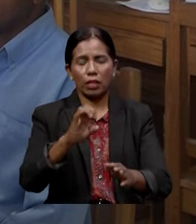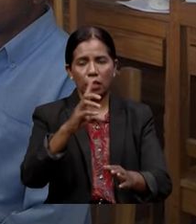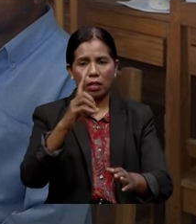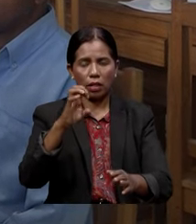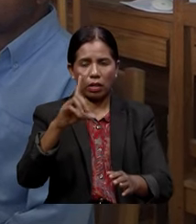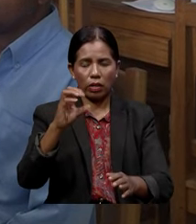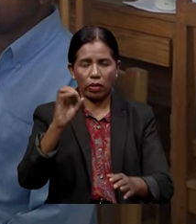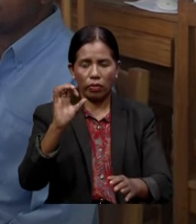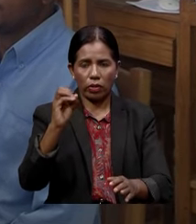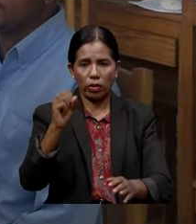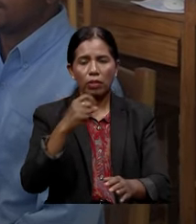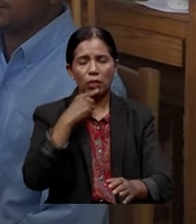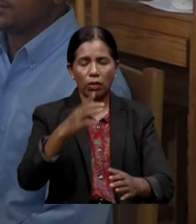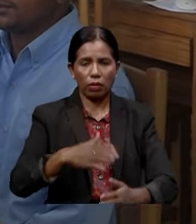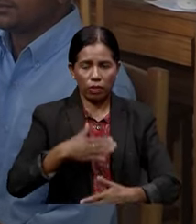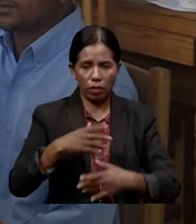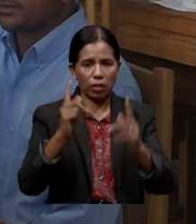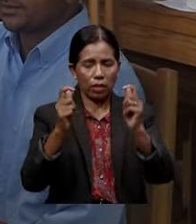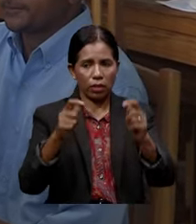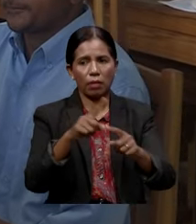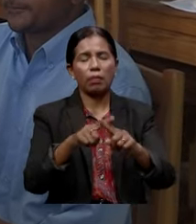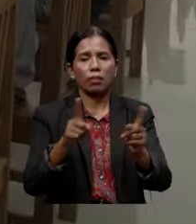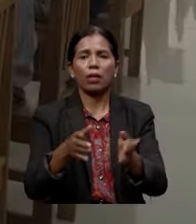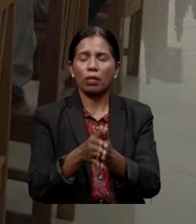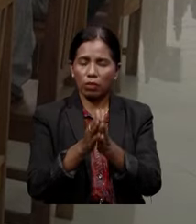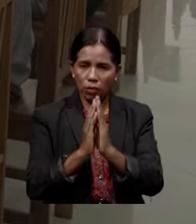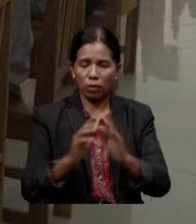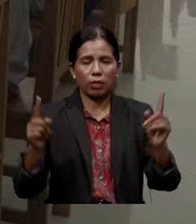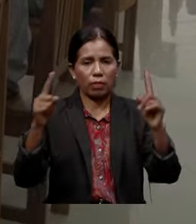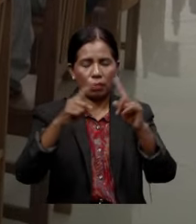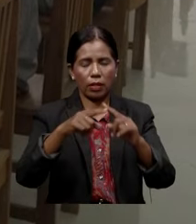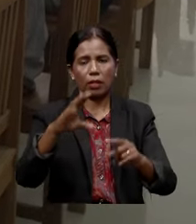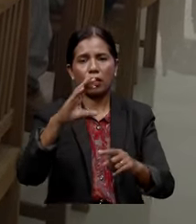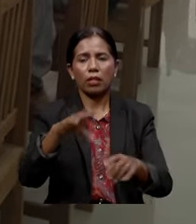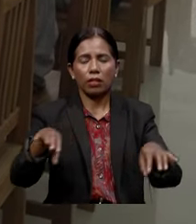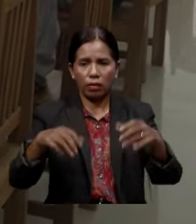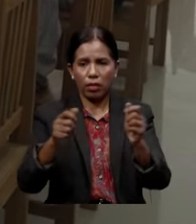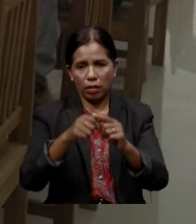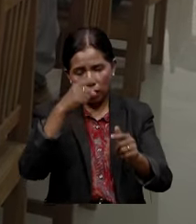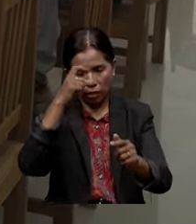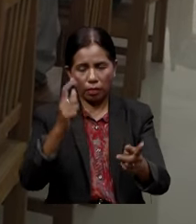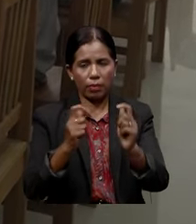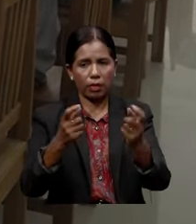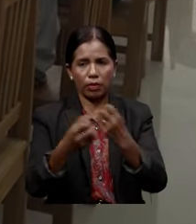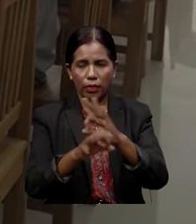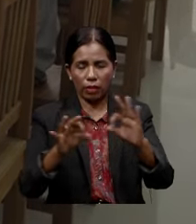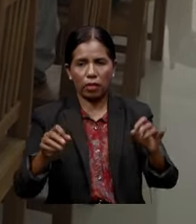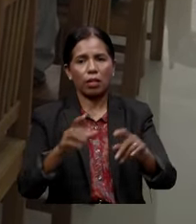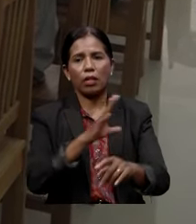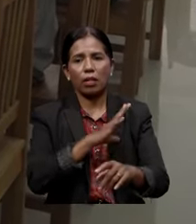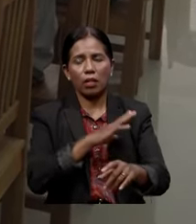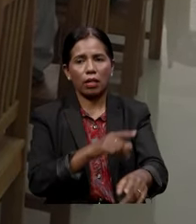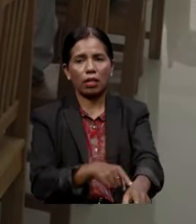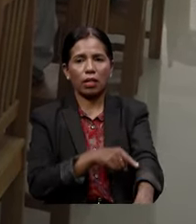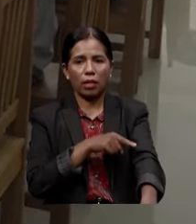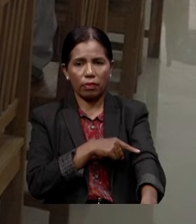Edelfonso Menezes Martins, contente o teste, né? Mas bem russo para parte técnico atuaria sistema, também teste remata ona, mas bem reencleor,